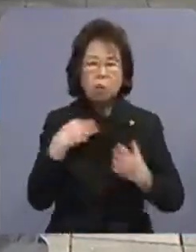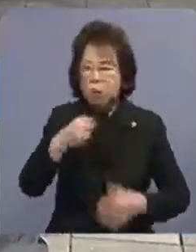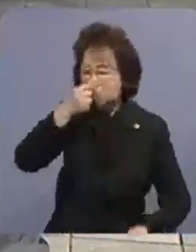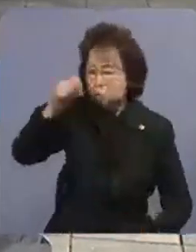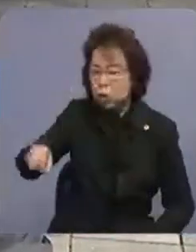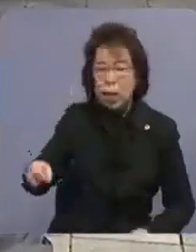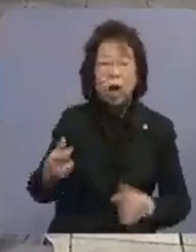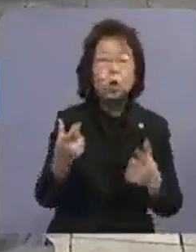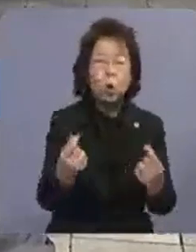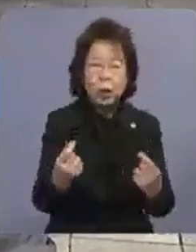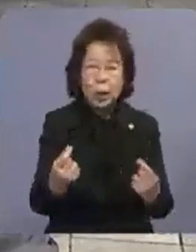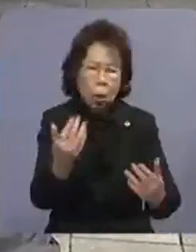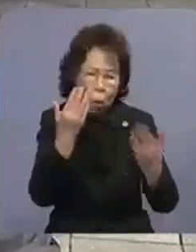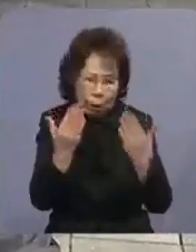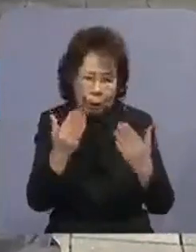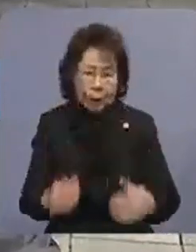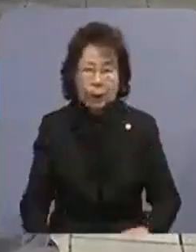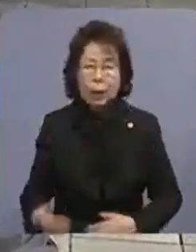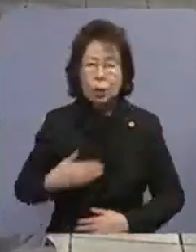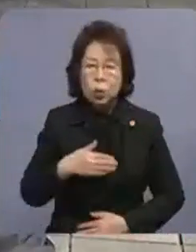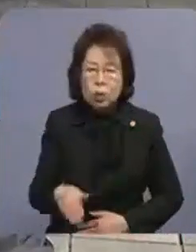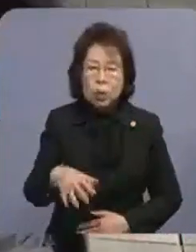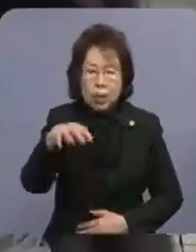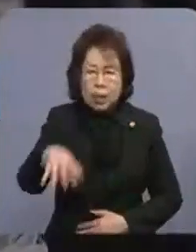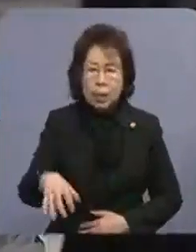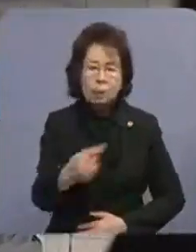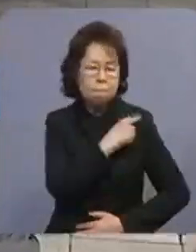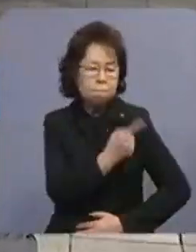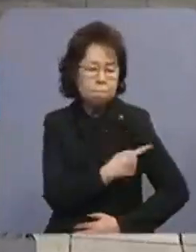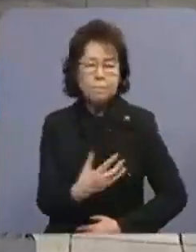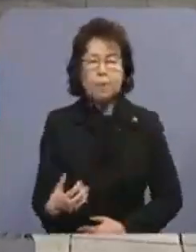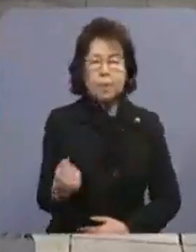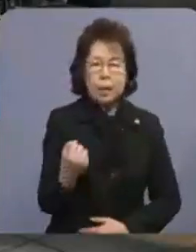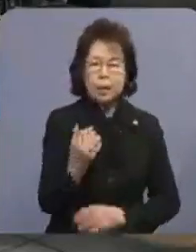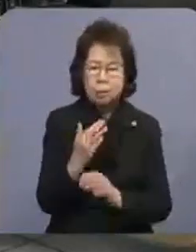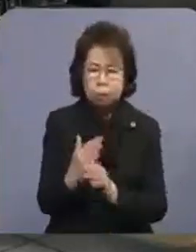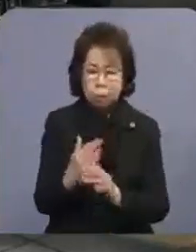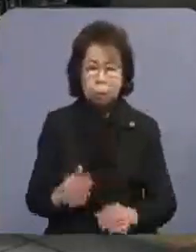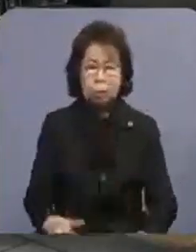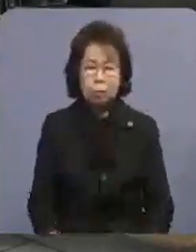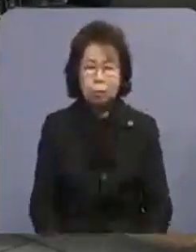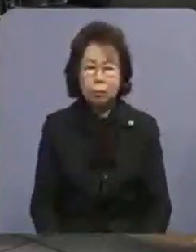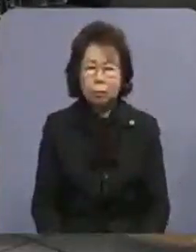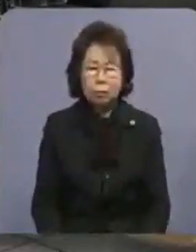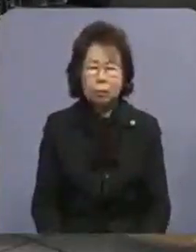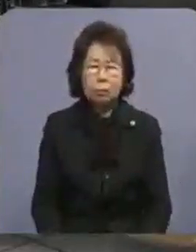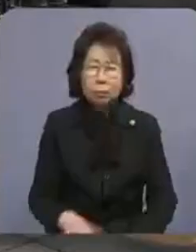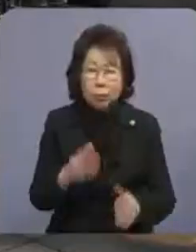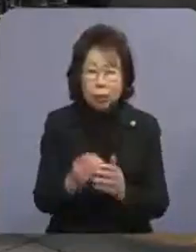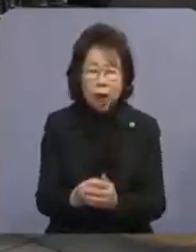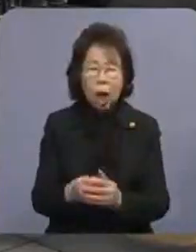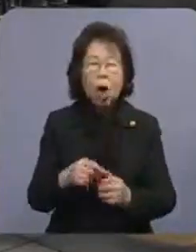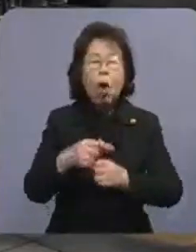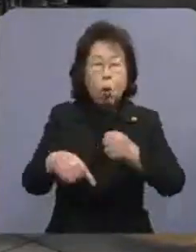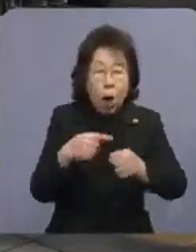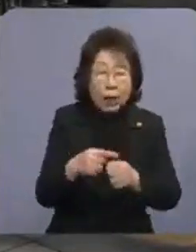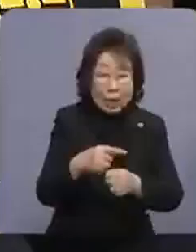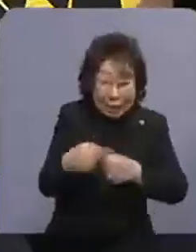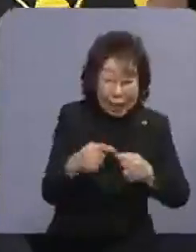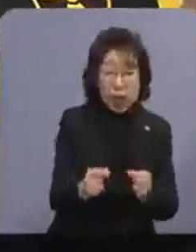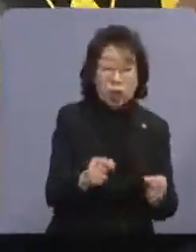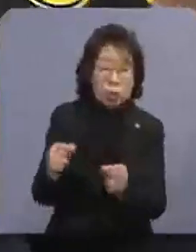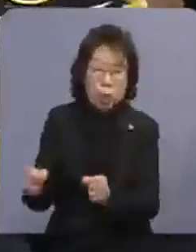무시하고 있다는 증거이기도 합니다 그래서 우리는 지역 주권이란 차원에서 운동본부는 원전 수명